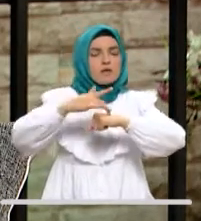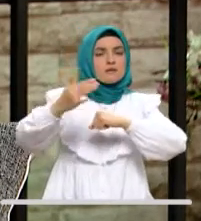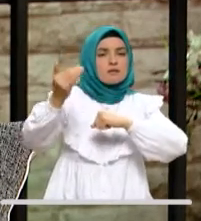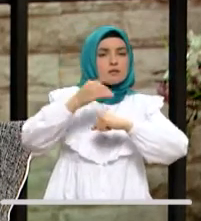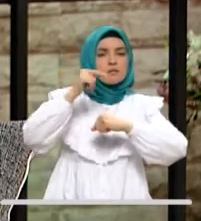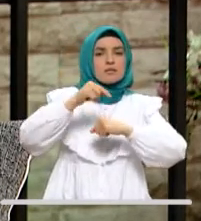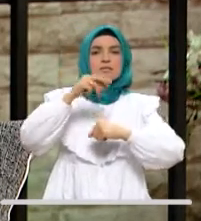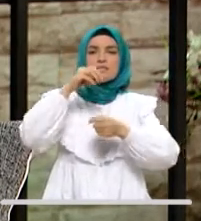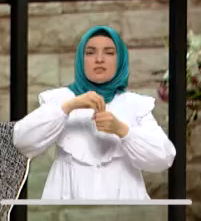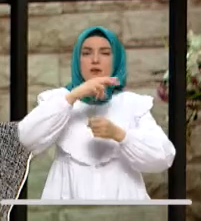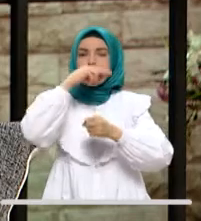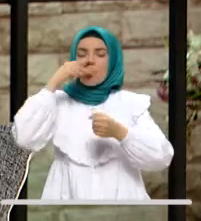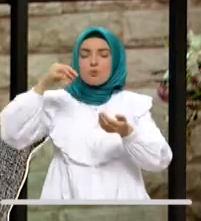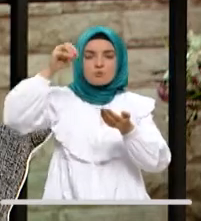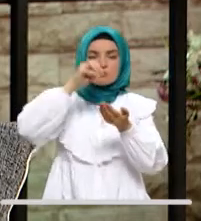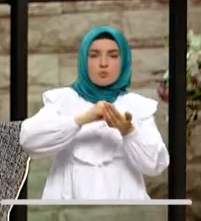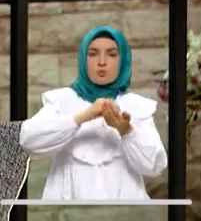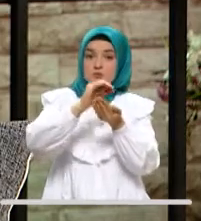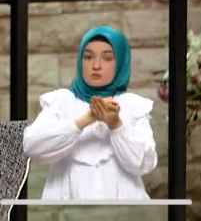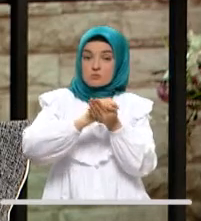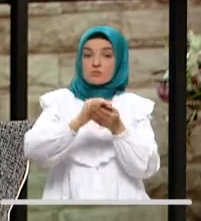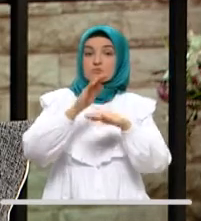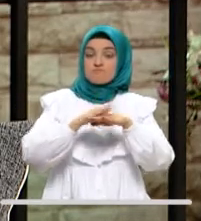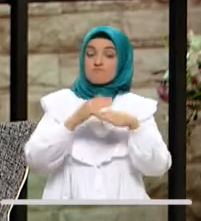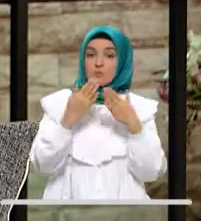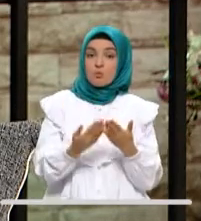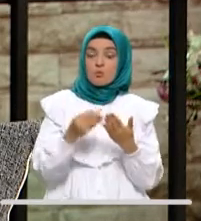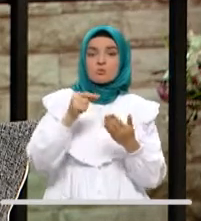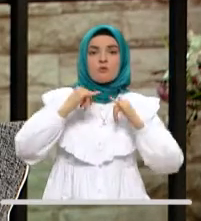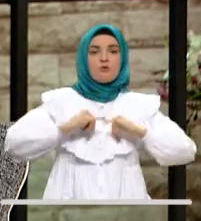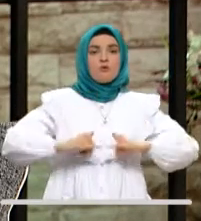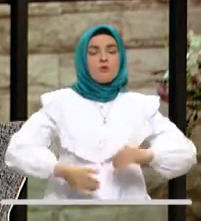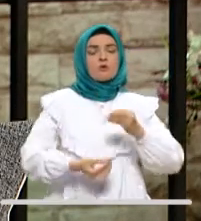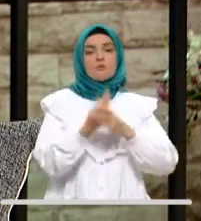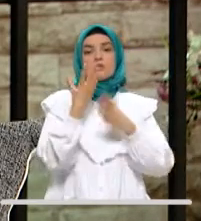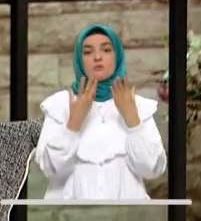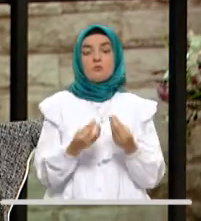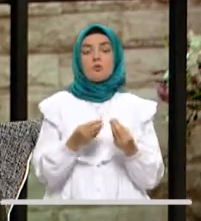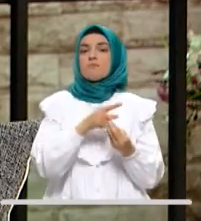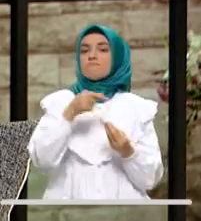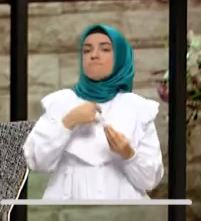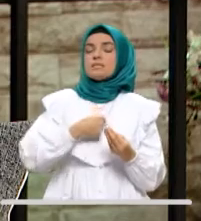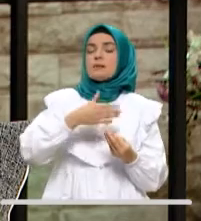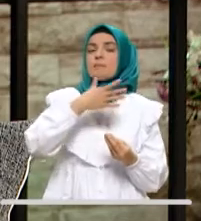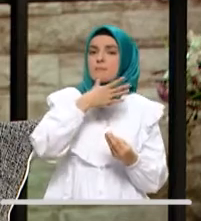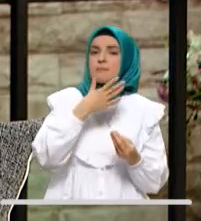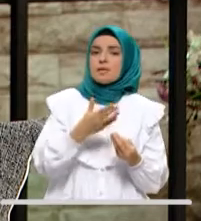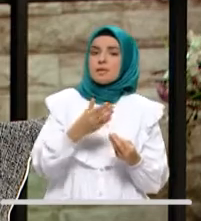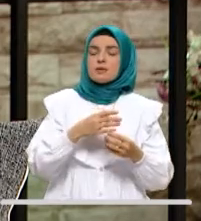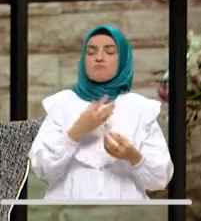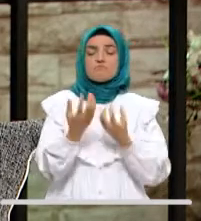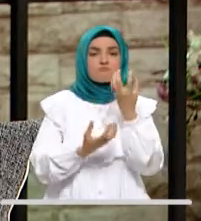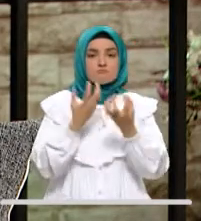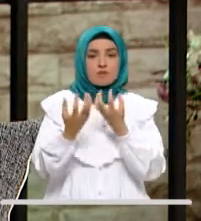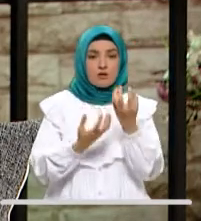koyup hemen sabun yapılabiliyor. Yani çok rahat bir üretim şekli. Bu bildiğimiz bizim kaynatarak hani zeytinyağındandır,